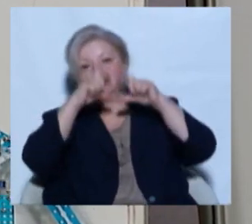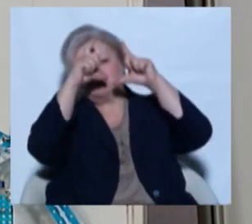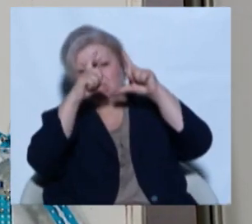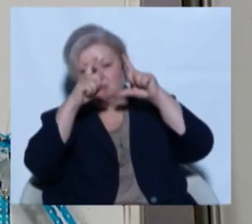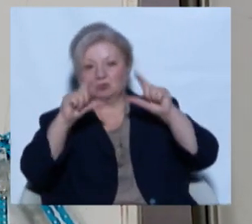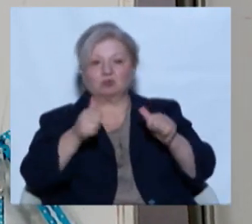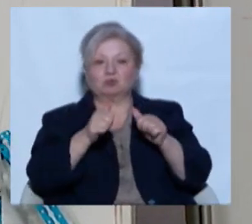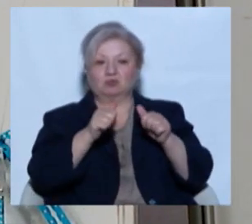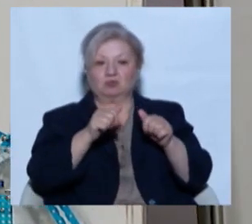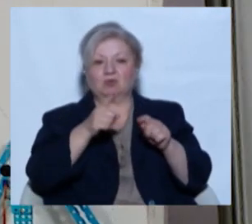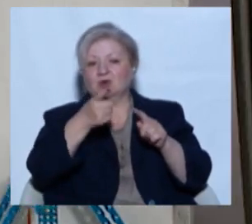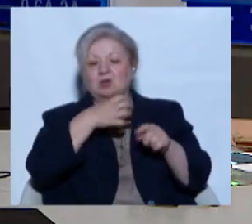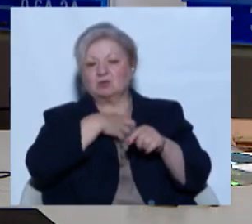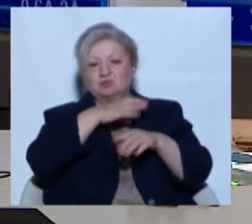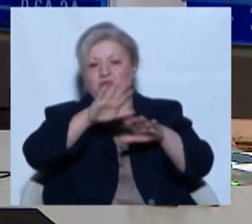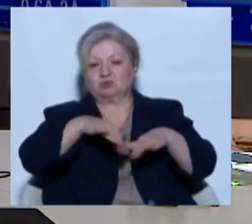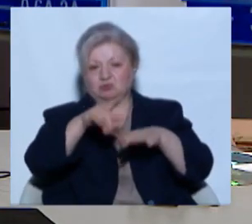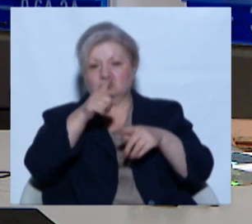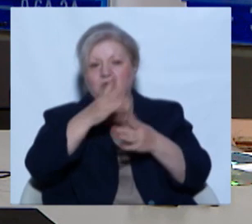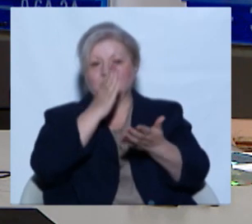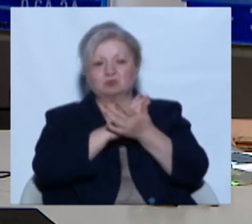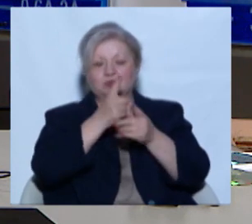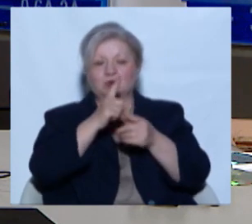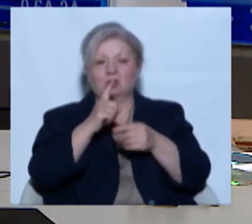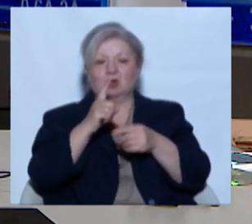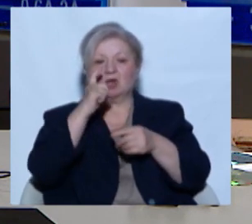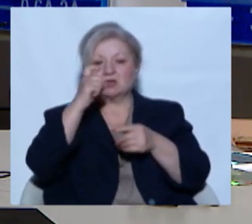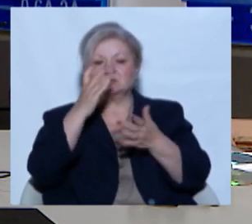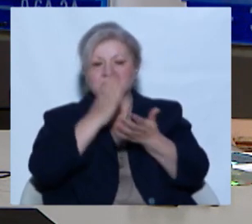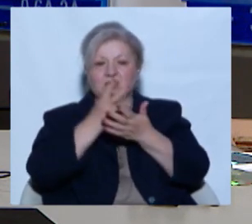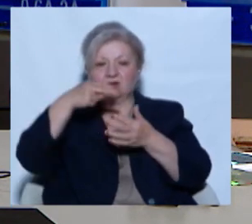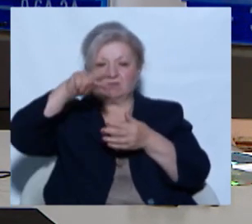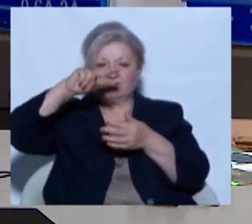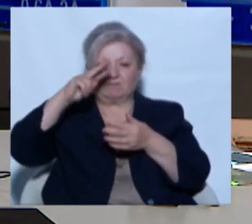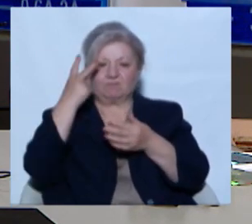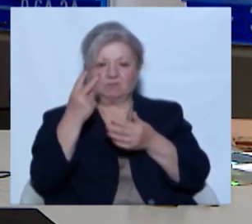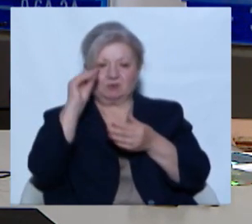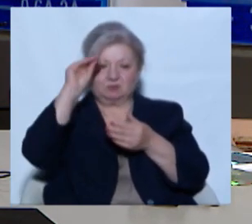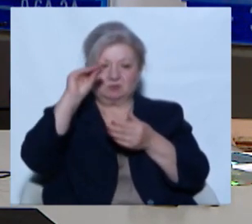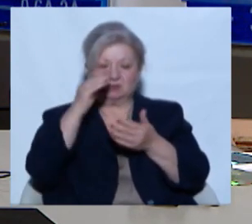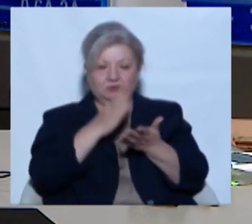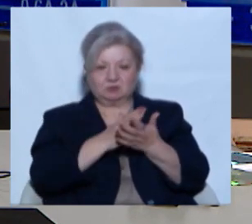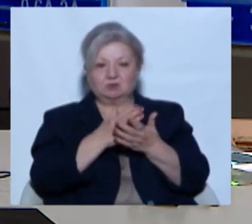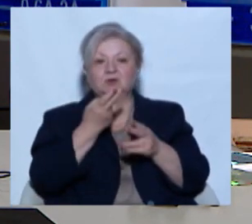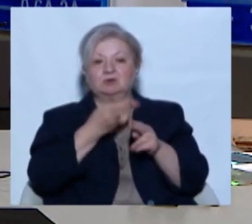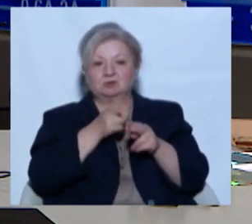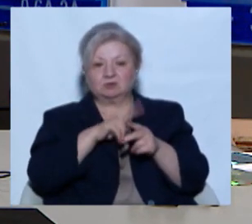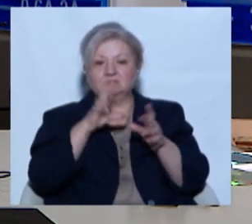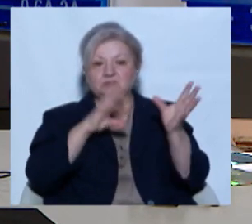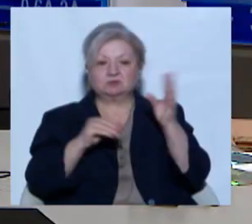ნიშანს მნიშვნელობა არ აქვს, იმიტომ რომ ჩვენ კვადრატში გვაქვს x, x კვადრატია. შესაბამისად, კიდევ